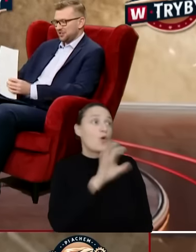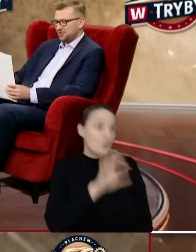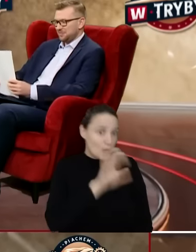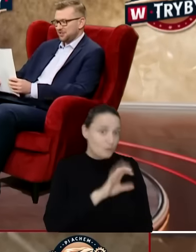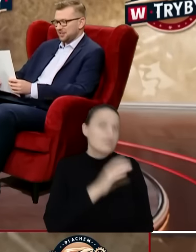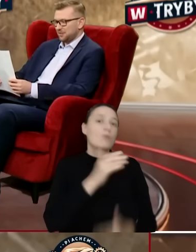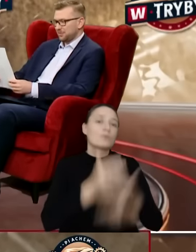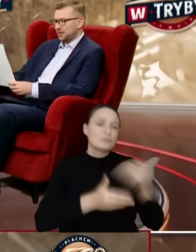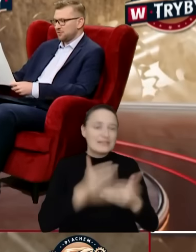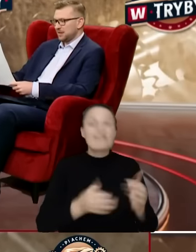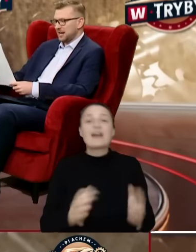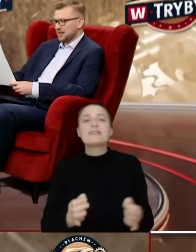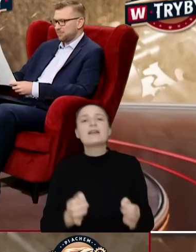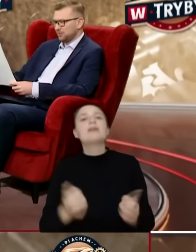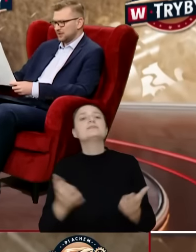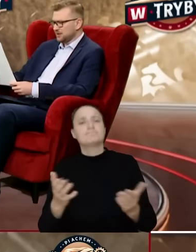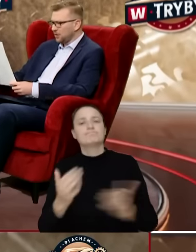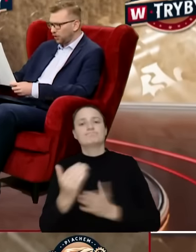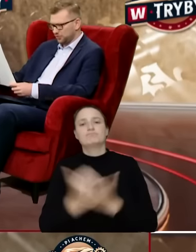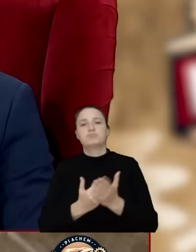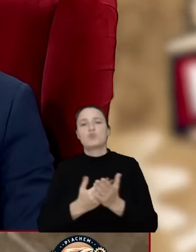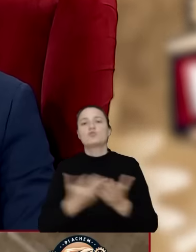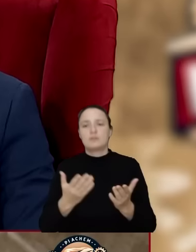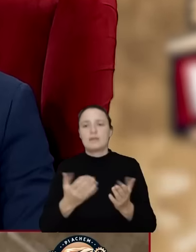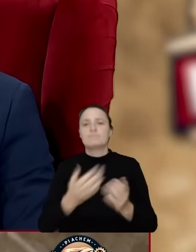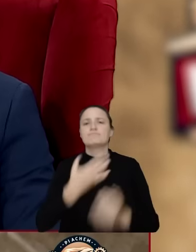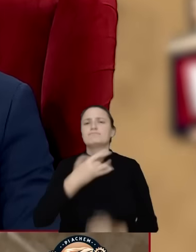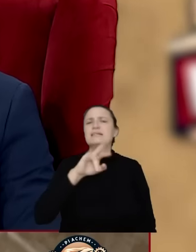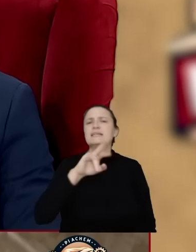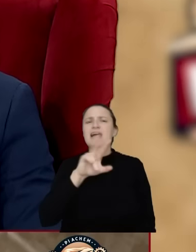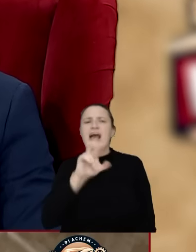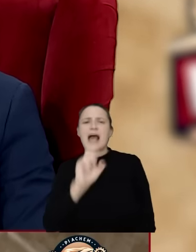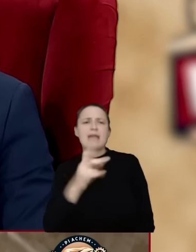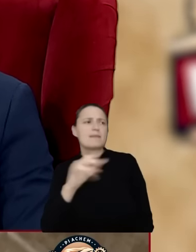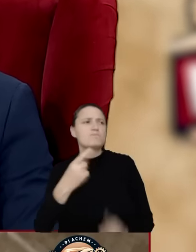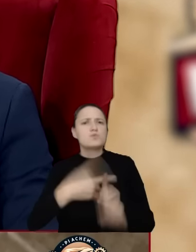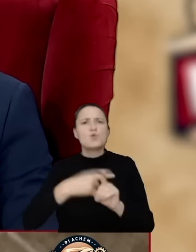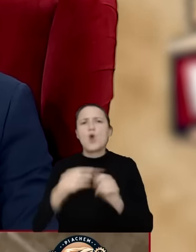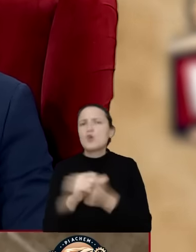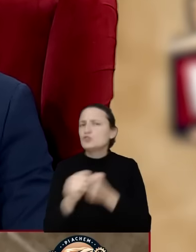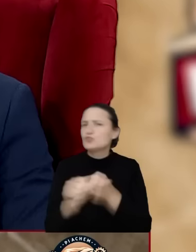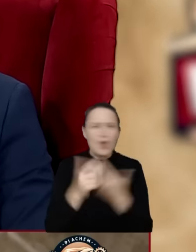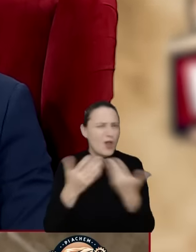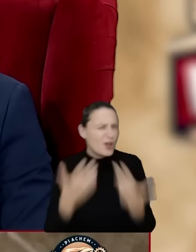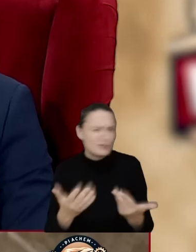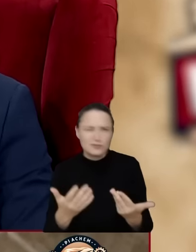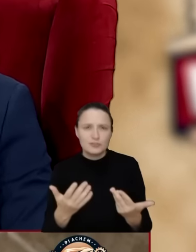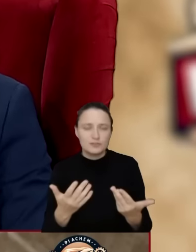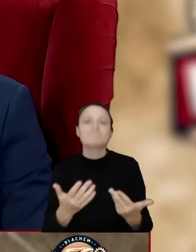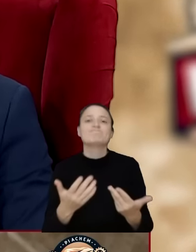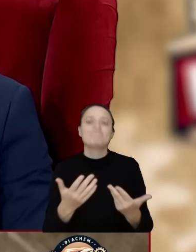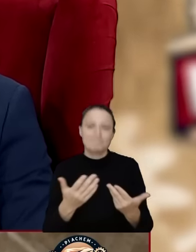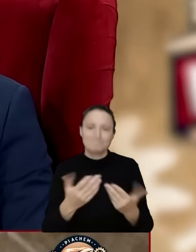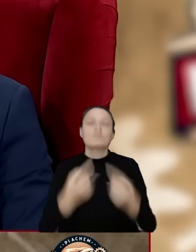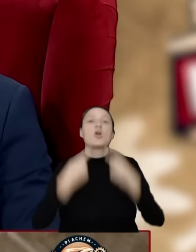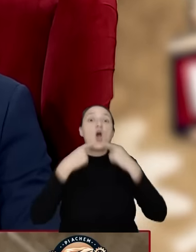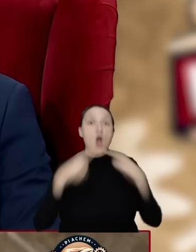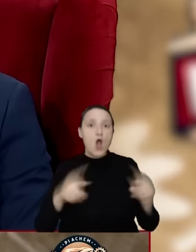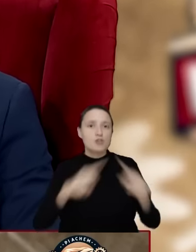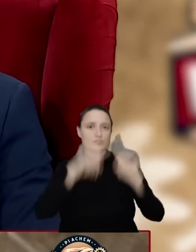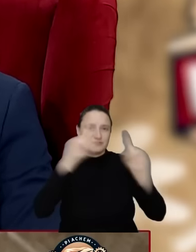teraz przechodzimy do tego programu Myrchanie Plus. O co chodzi? No to co? Zobaczmy tego fragment oświadczenia Myrchy Arkadiusza, czyli